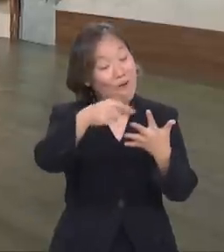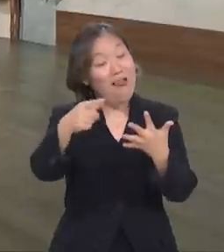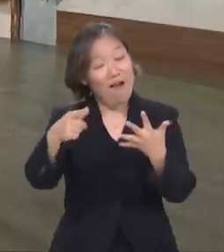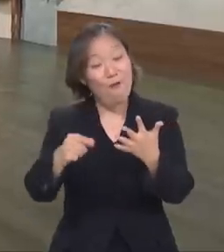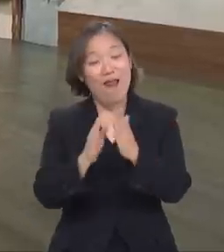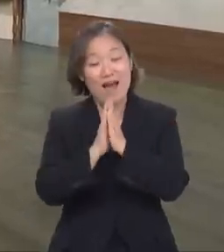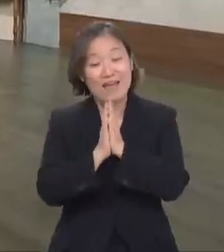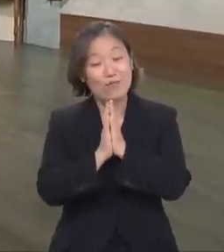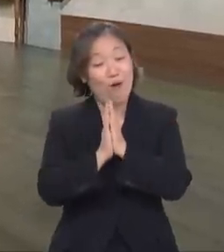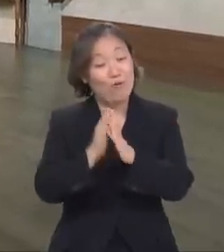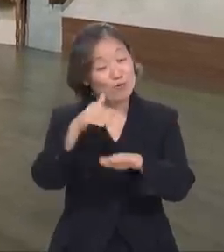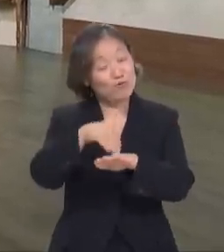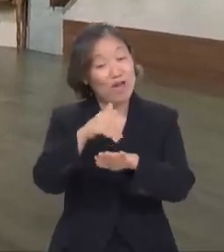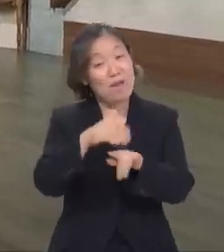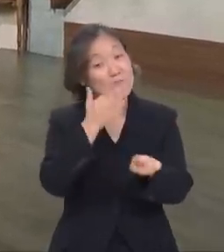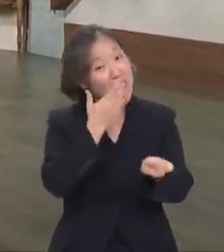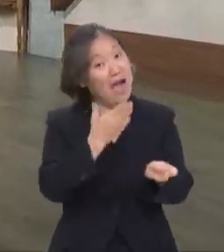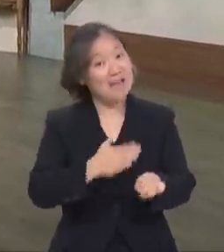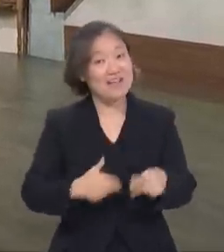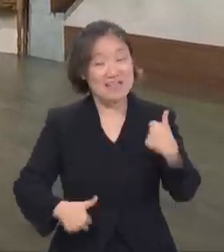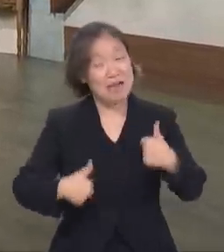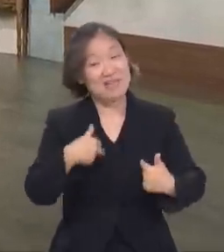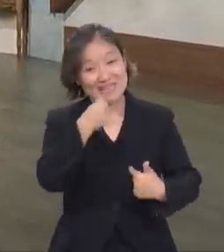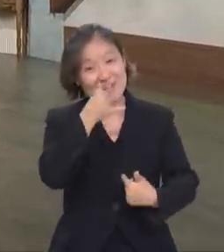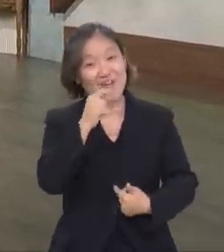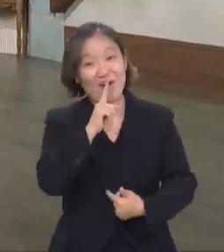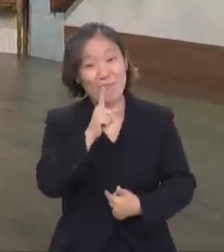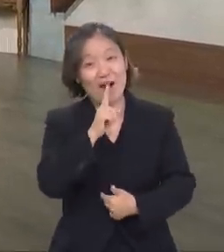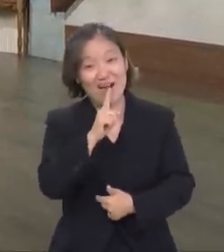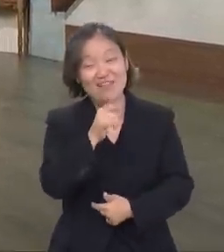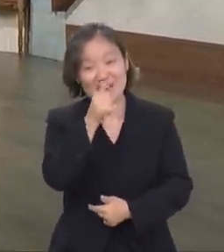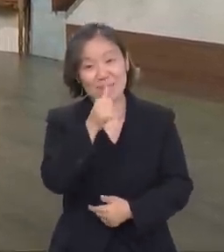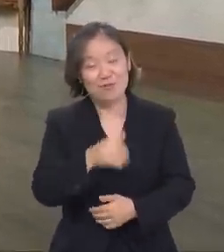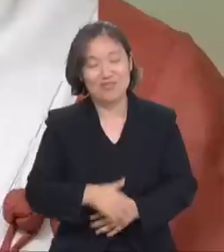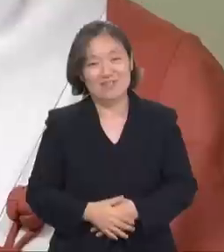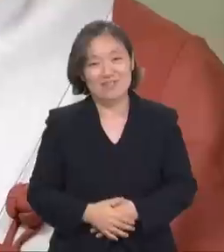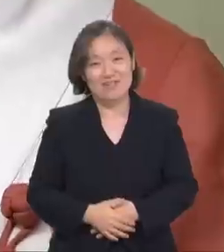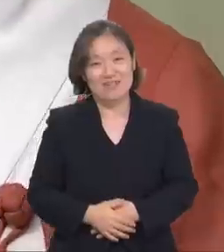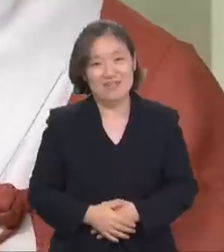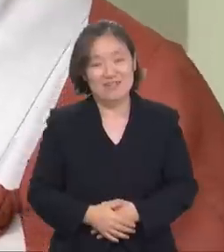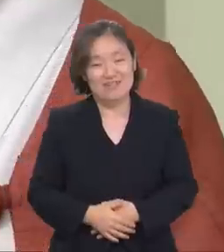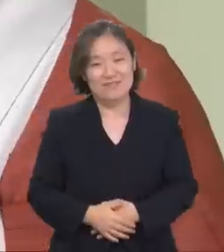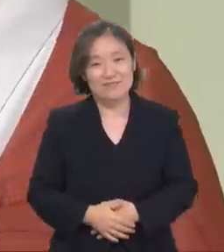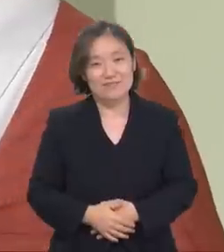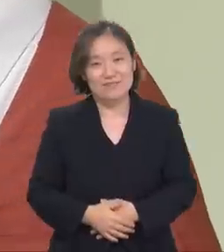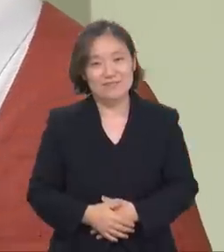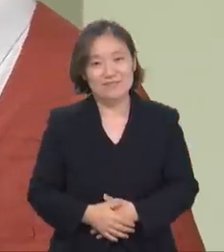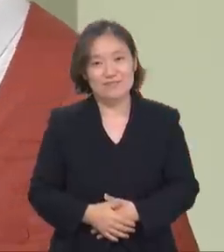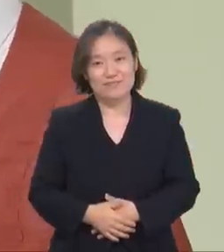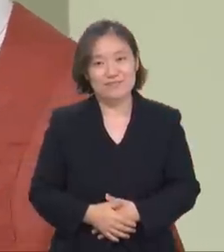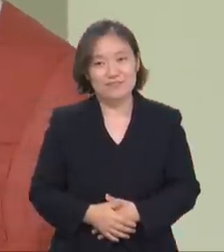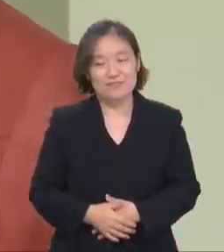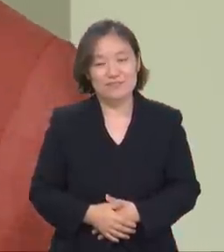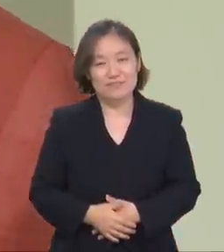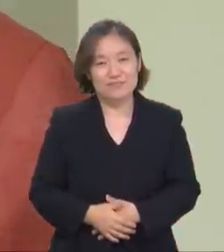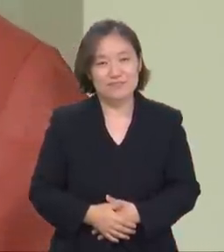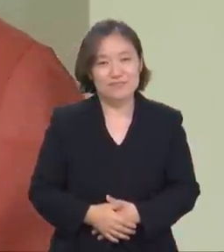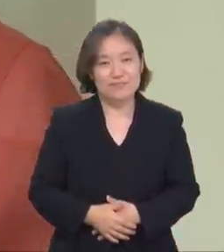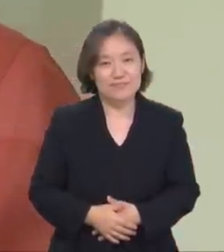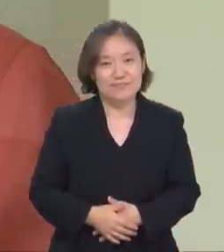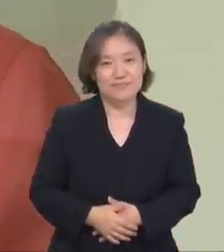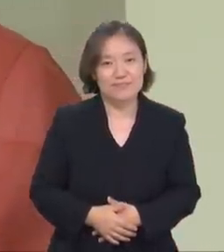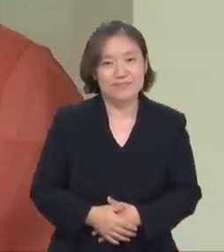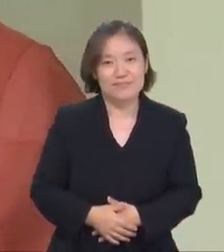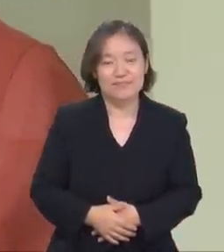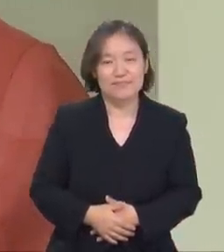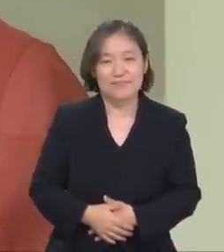골라 먹는 재미가 있어요 우리 아이스크림 있잖아요 골라 먹는 재미가 있어요 골라 먹는 재미가 있다는 분들도 계시고 여러분들이